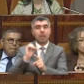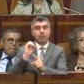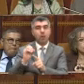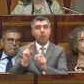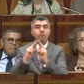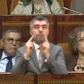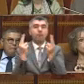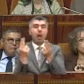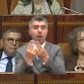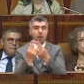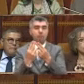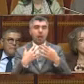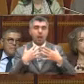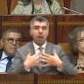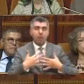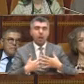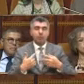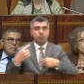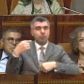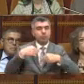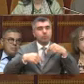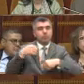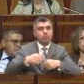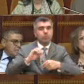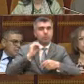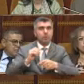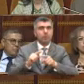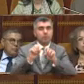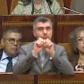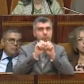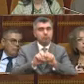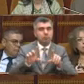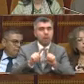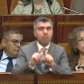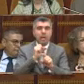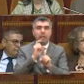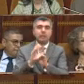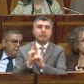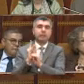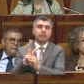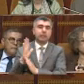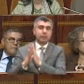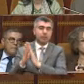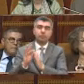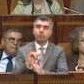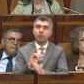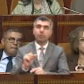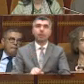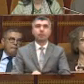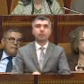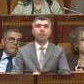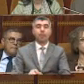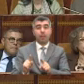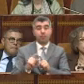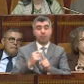غزاو الأزقة والأحياء وما خلوهمش كيتعاملوا بالطريقة التقليدية كيف ما كانوا كيتعاملوا بالكارني، ودابا حنا غنقول لهم خصكم تتعاملوا